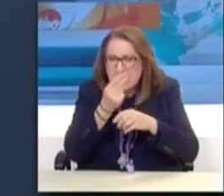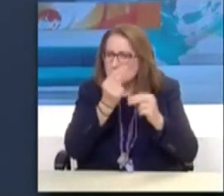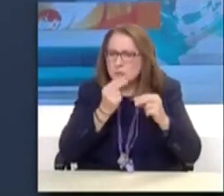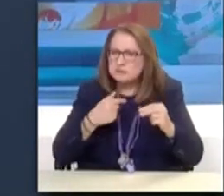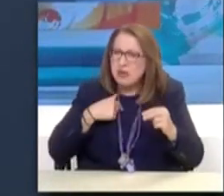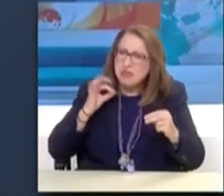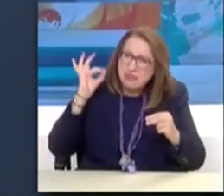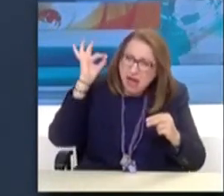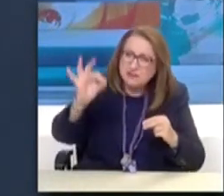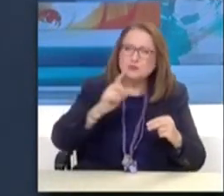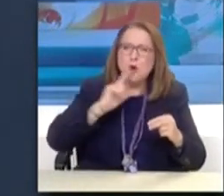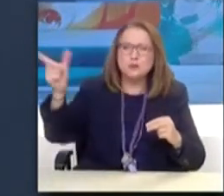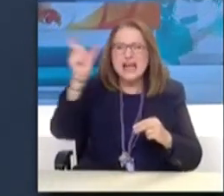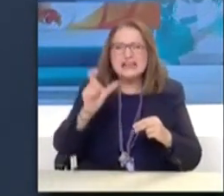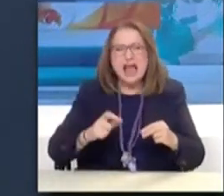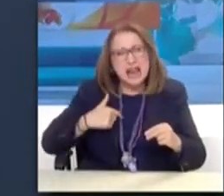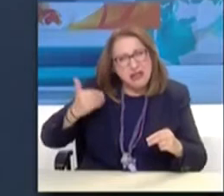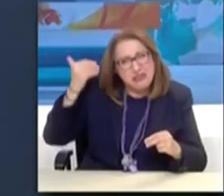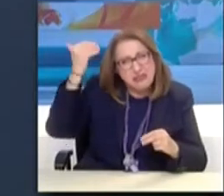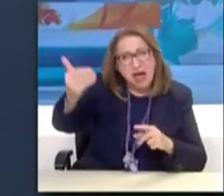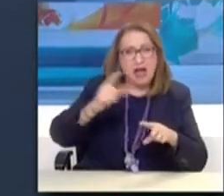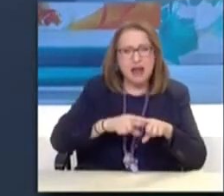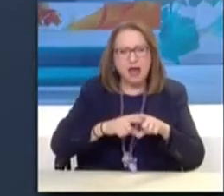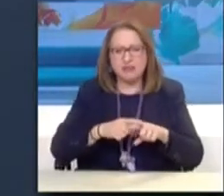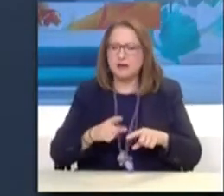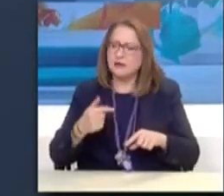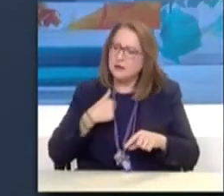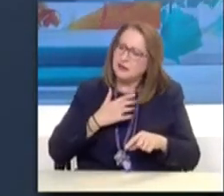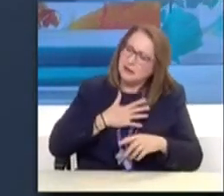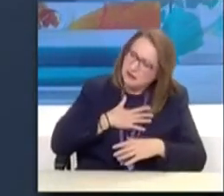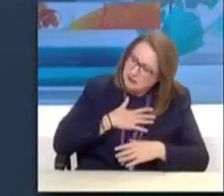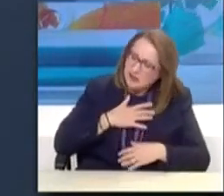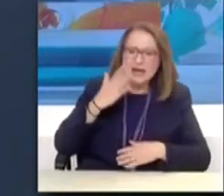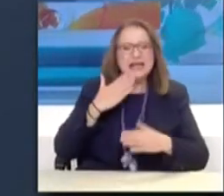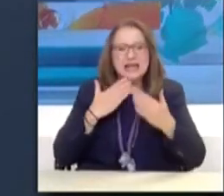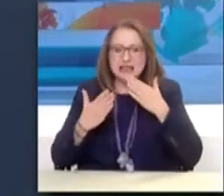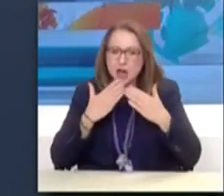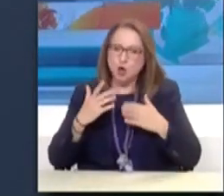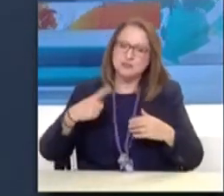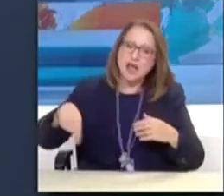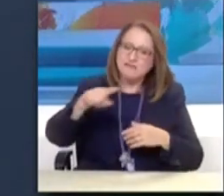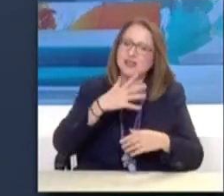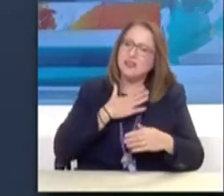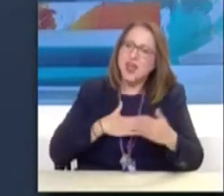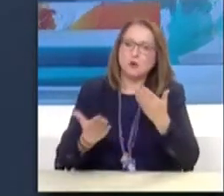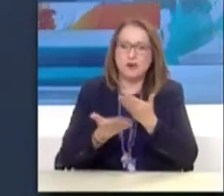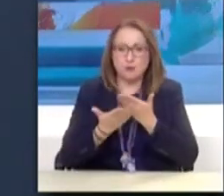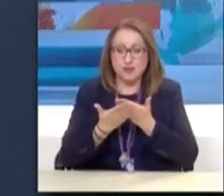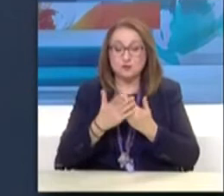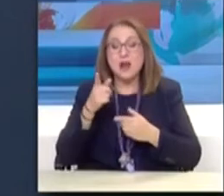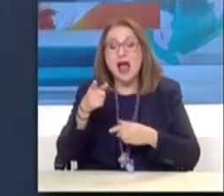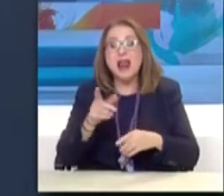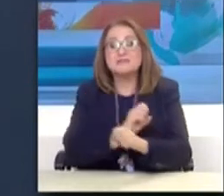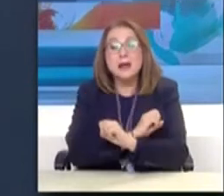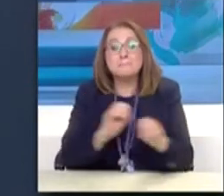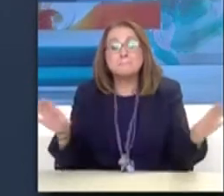Καταλαβαίνω την αγωνία όλων και την προσπάθεια να βοηθήσουν. Θέλει όμως προσοχή να μην περνούν λάθος μηνύματα στον πληθυσμό